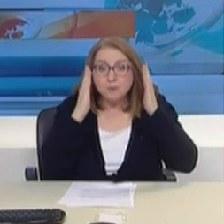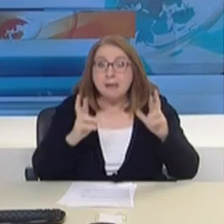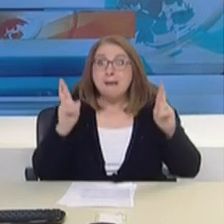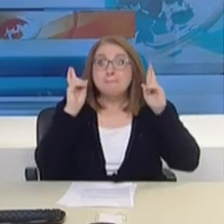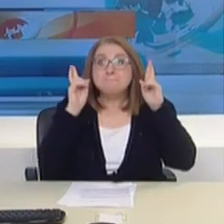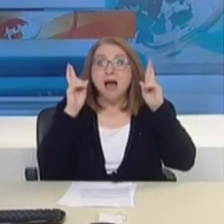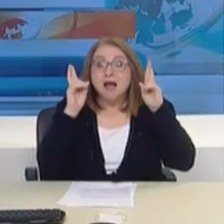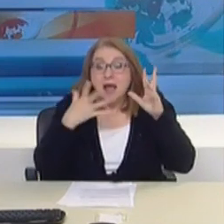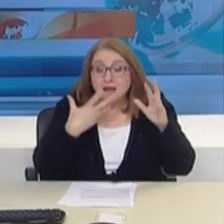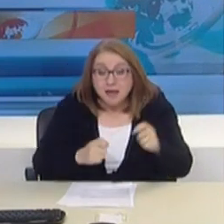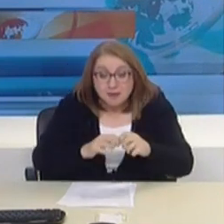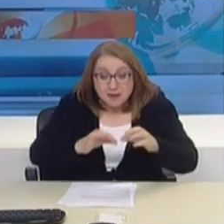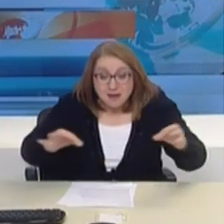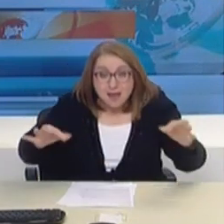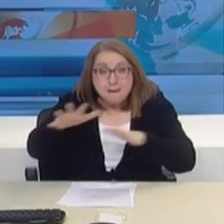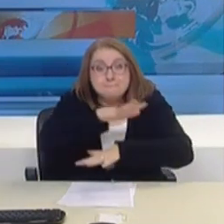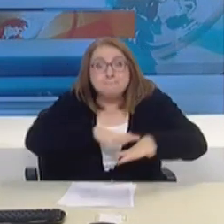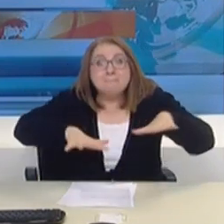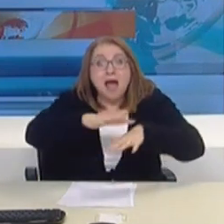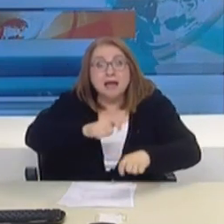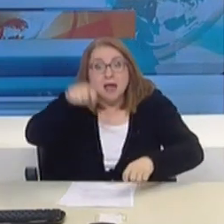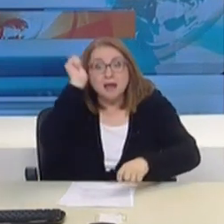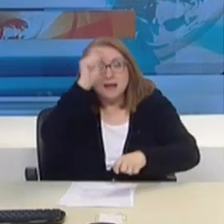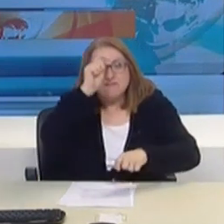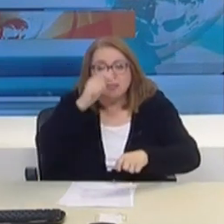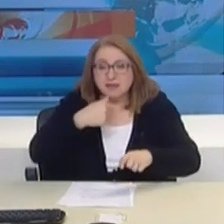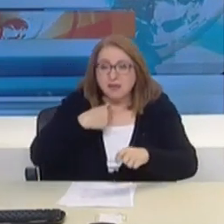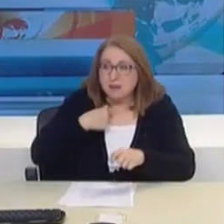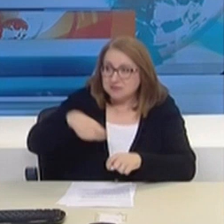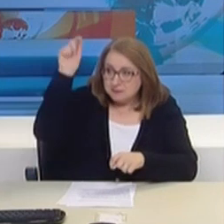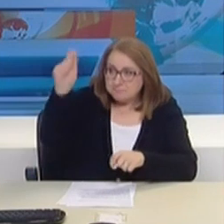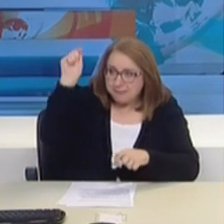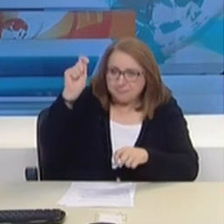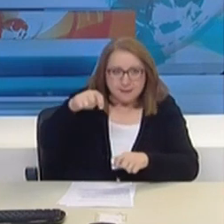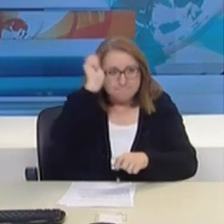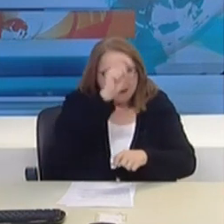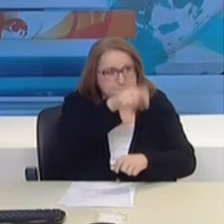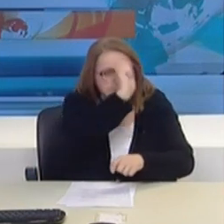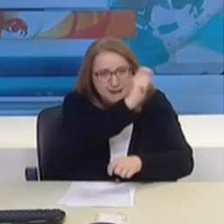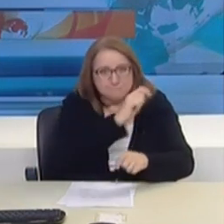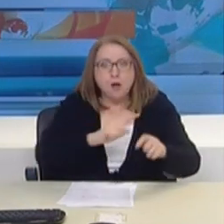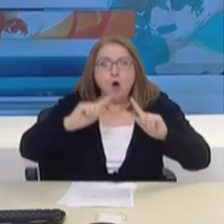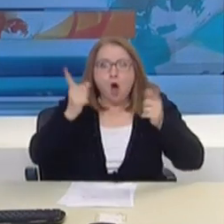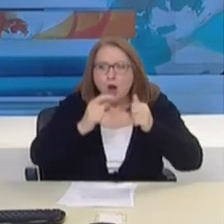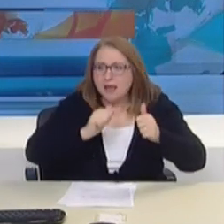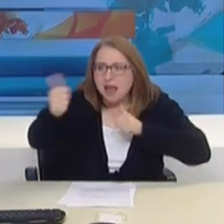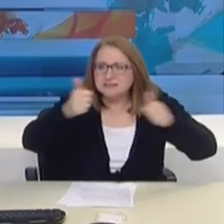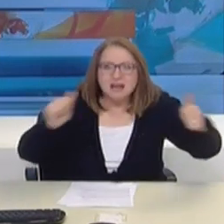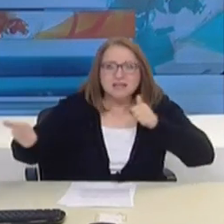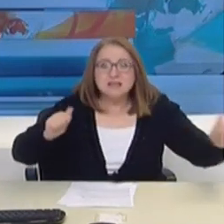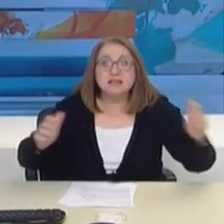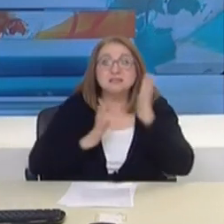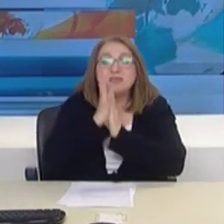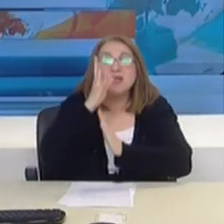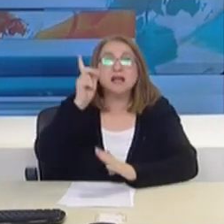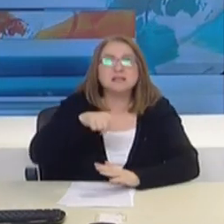απόσταση 2 μέτρων ο ένας από τον άλλον για 14 μέρες, ο ιός θα σταματούσε την εξάπλωσή του και θα πέθαινε σε όλες τις άψυχες επιφάνειες